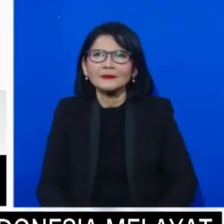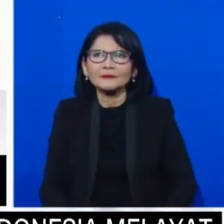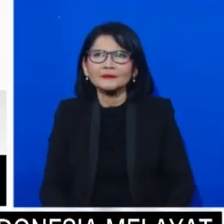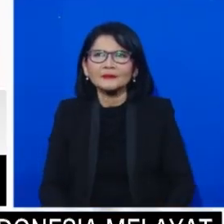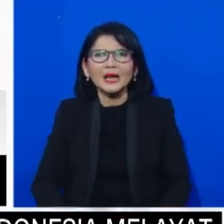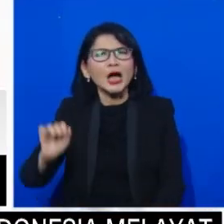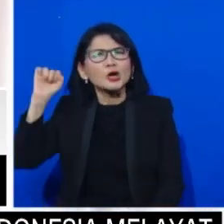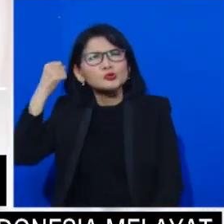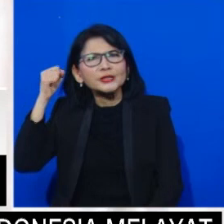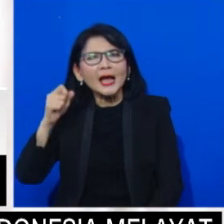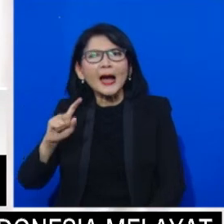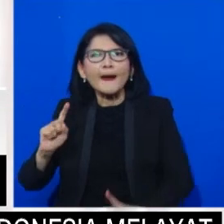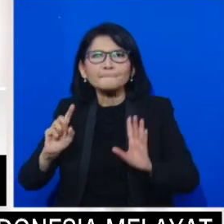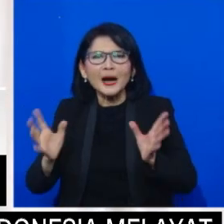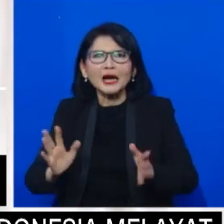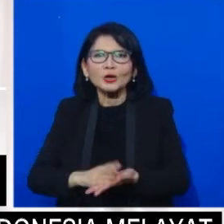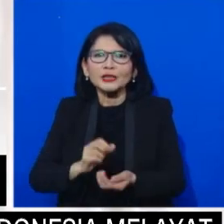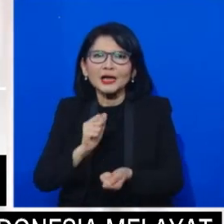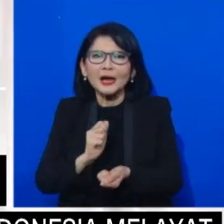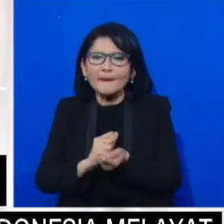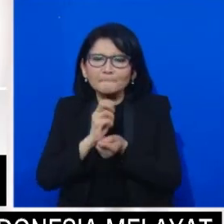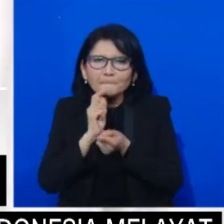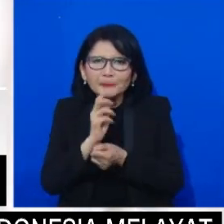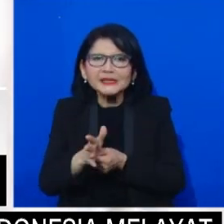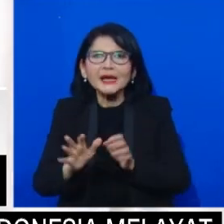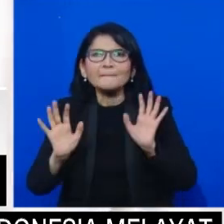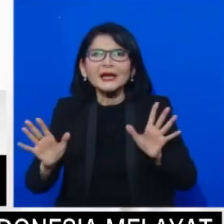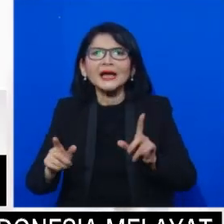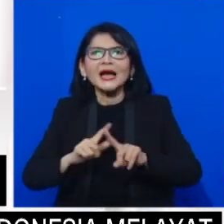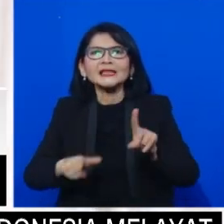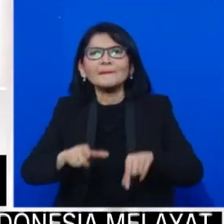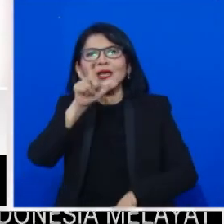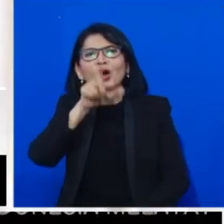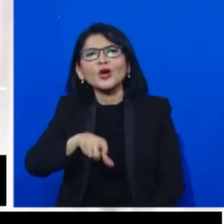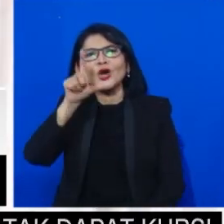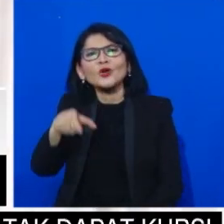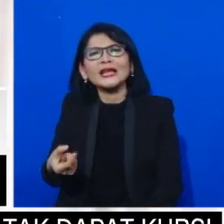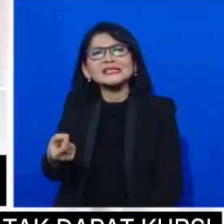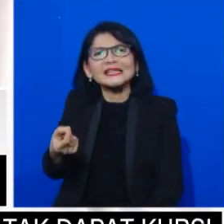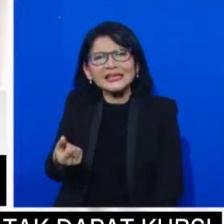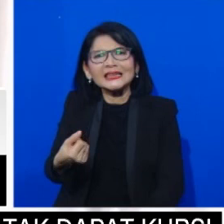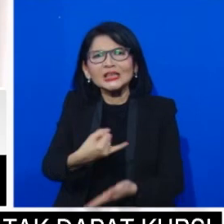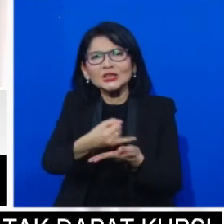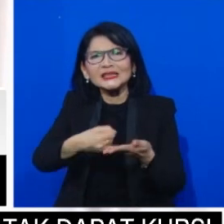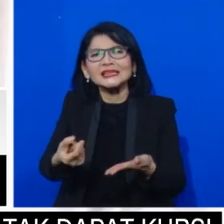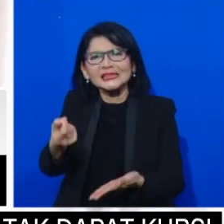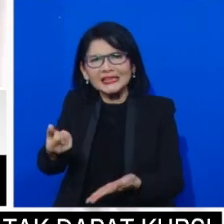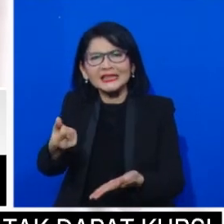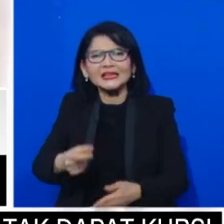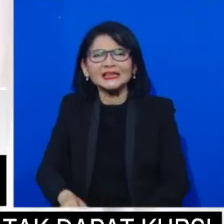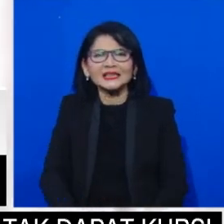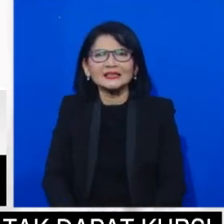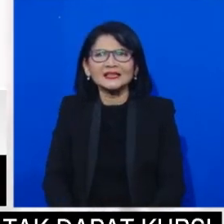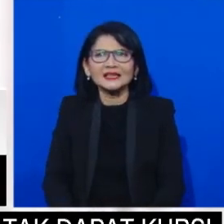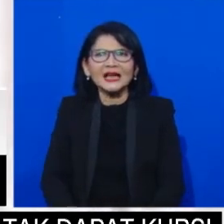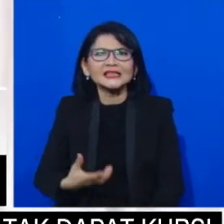Kesulitannya kalau ada order banyak, tenaga kerjanya pelukisnya kurang. Jadi kendala di